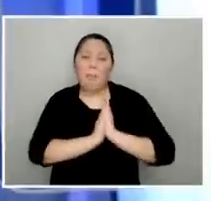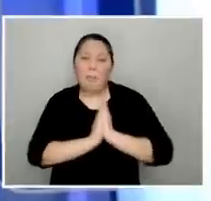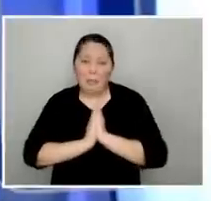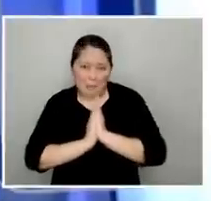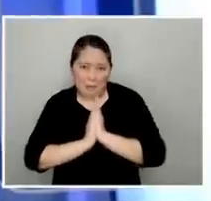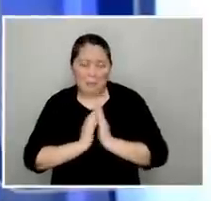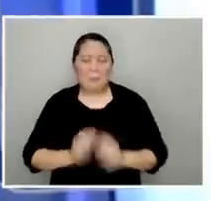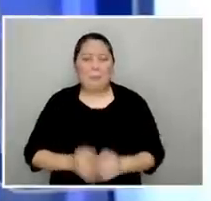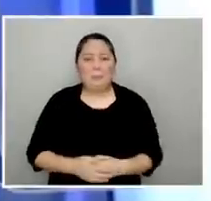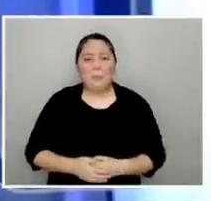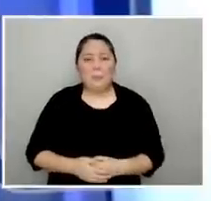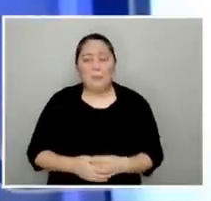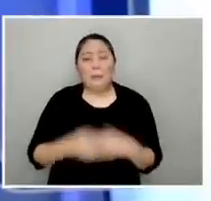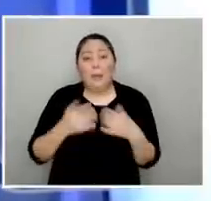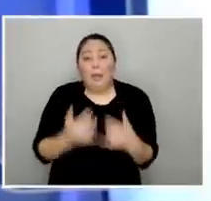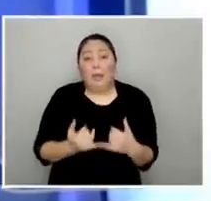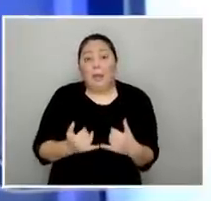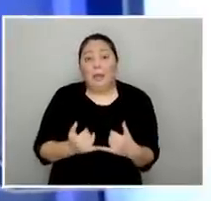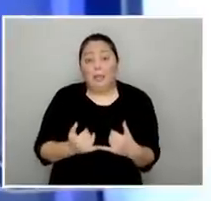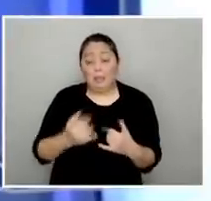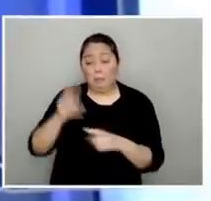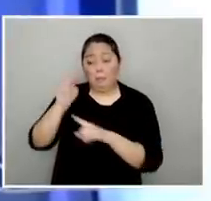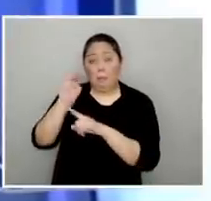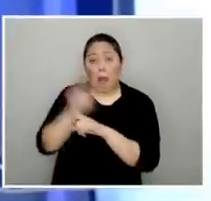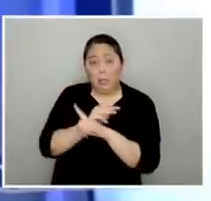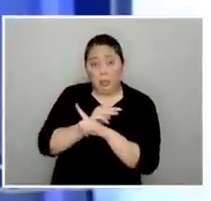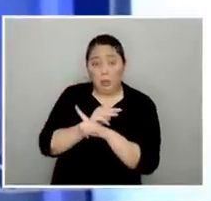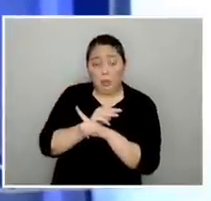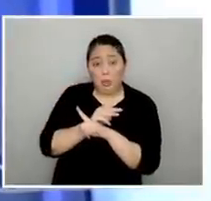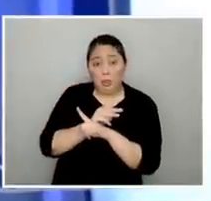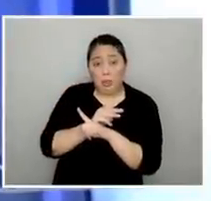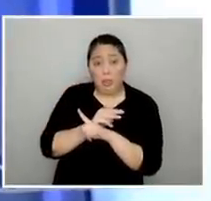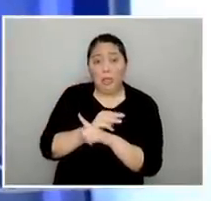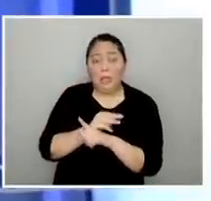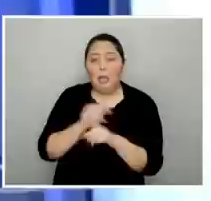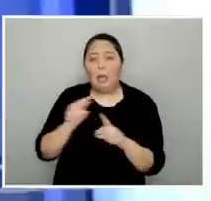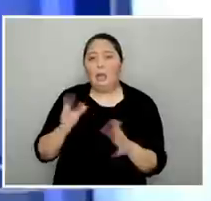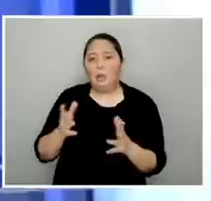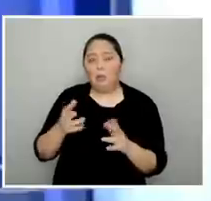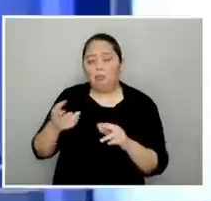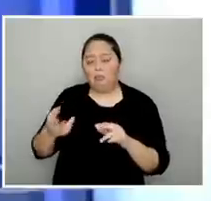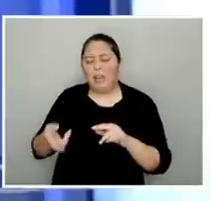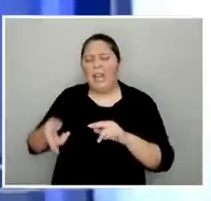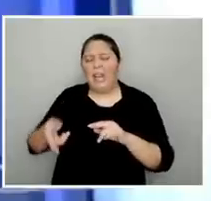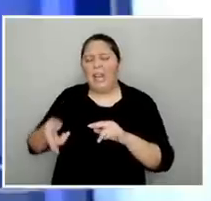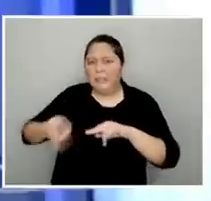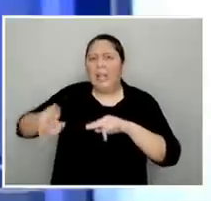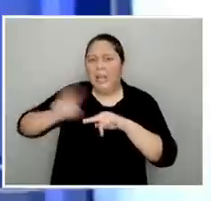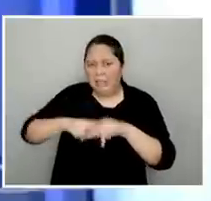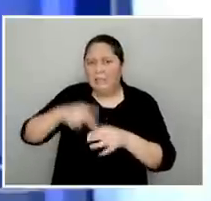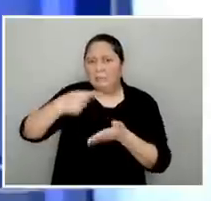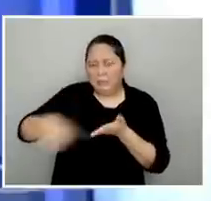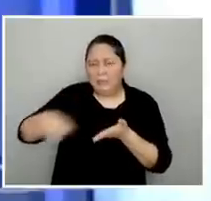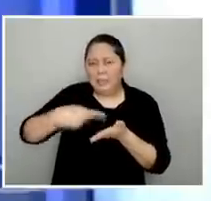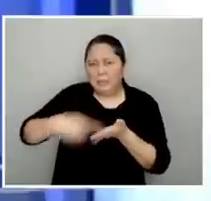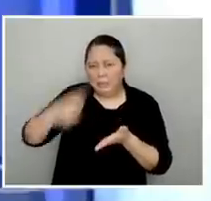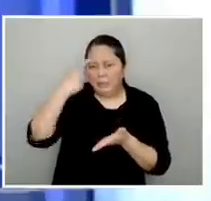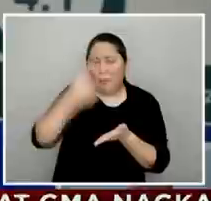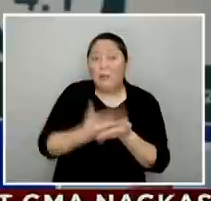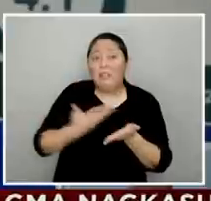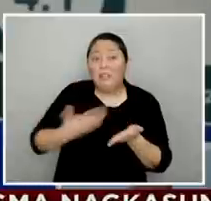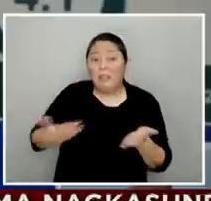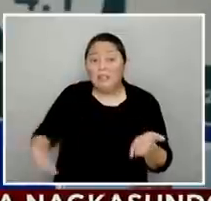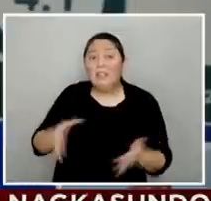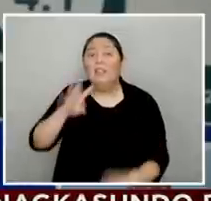Tumaas sa 4% nitong Marso ang inflation rate o antas ng pagtaas ng presyo ng mga bilihin. Ayon po sa Philippine Statistics